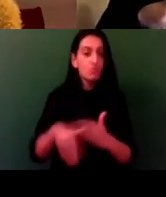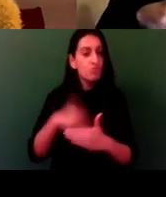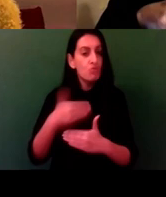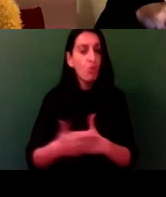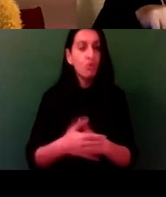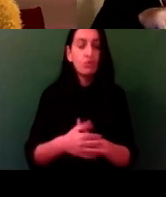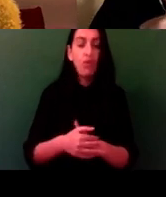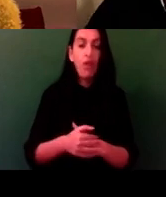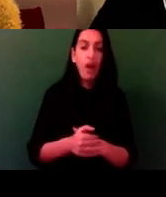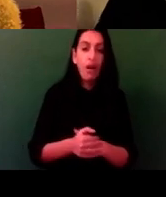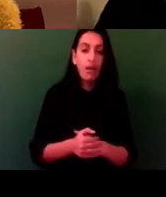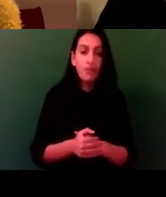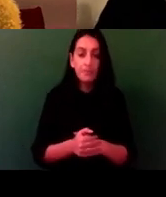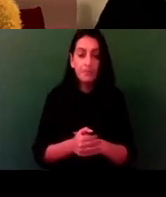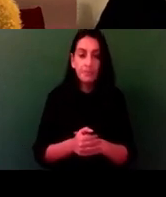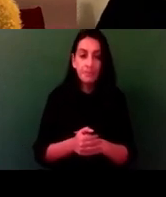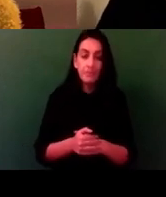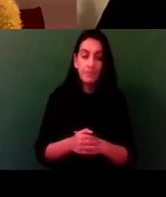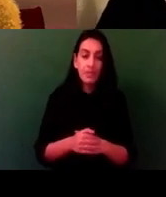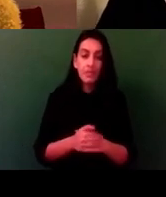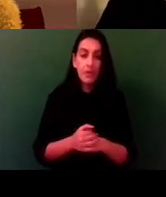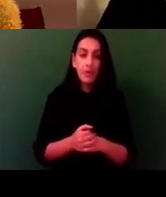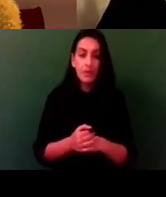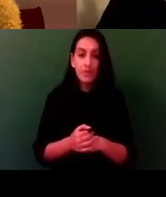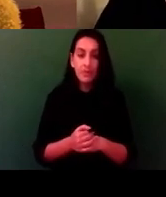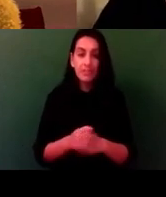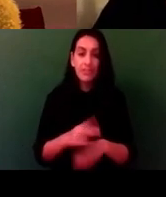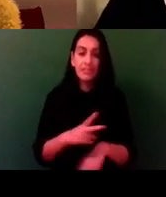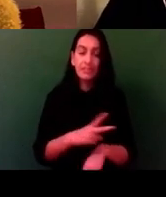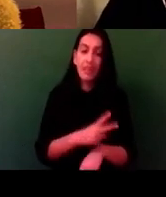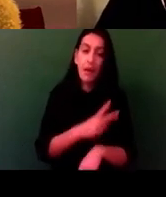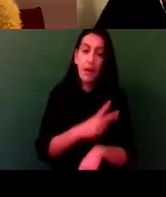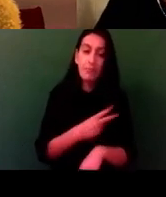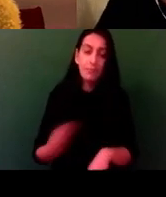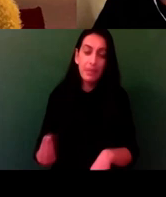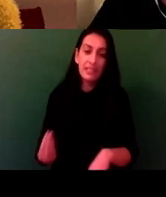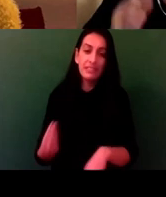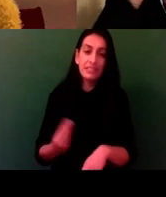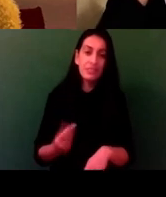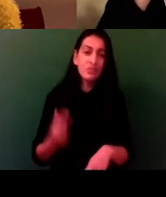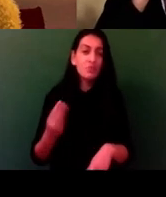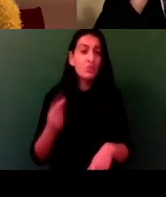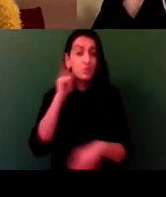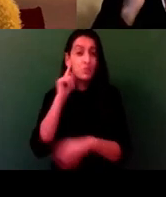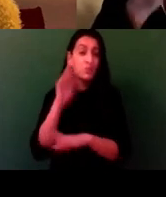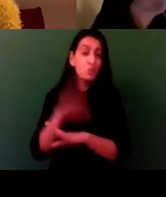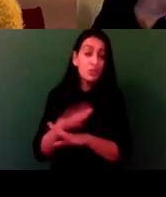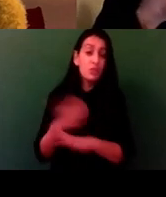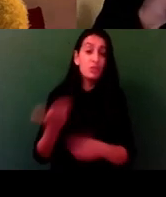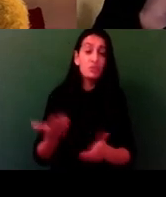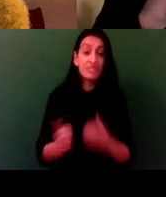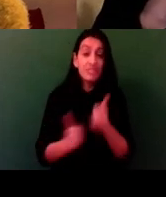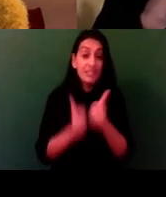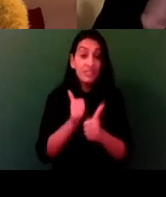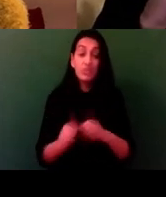sıkıştırmama sürecimiz böyle belediyenin konunun üstüne yatması giderek, yani bizim de bir yerden sonra hani ne oluyor, yarışmada yaklaşıyor mu falan